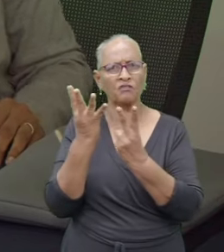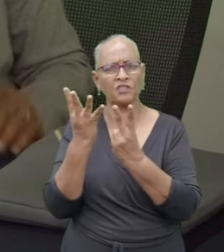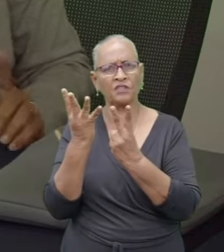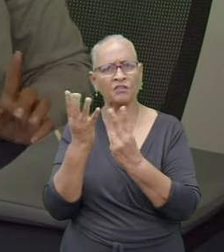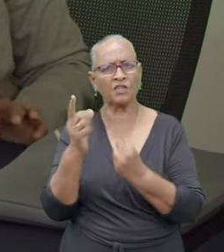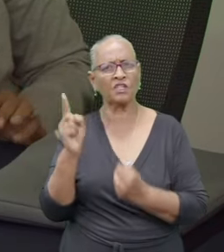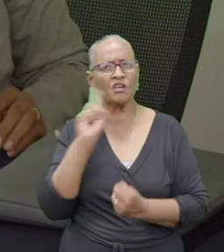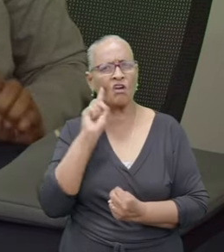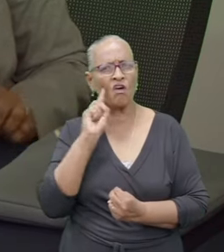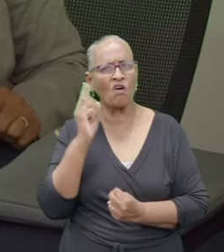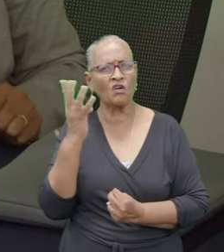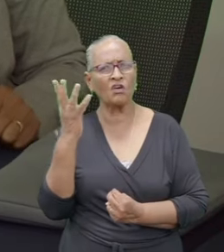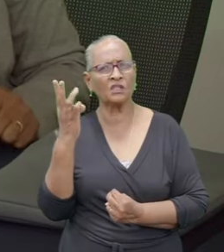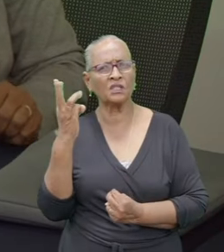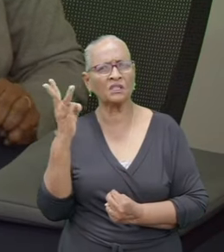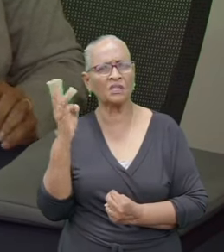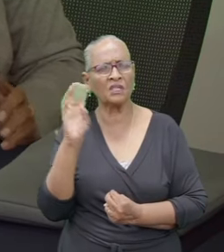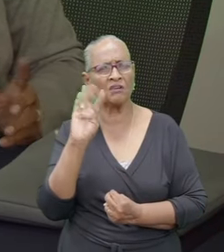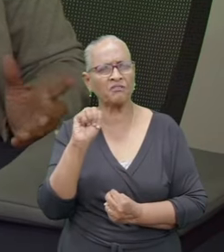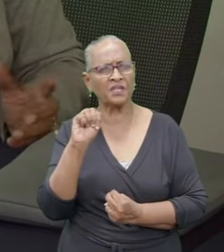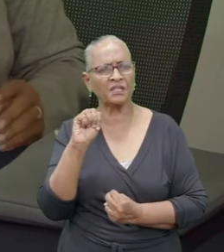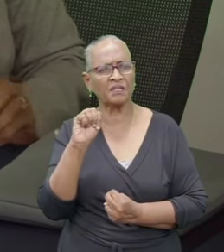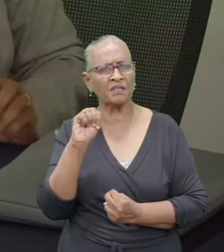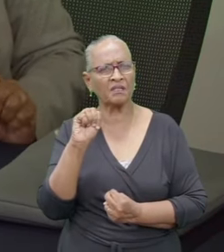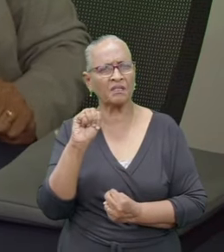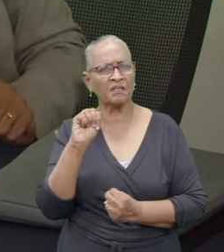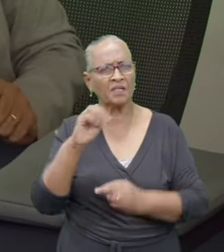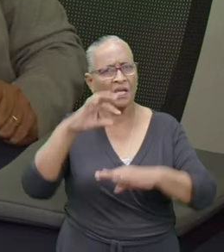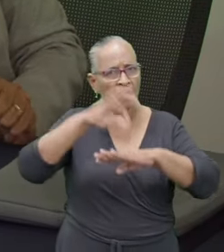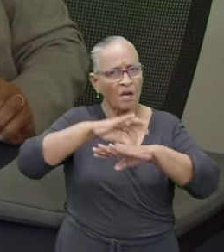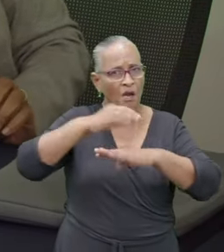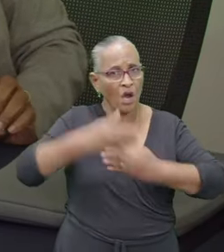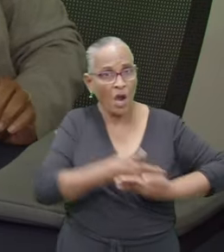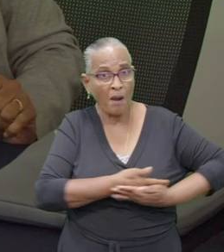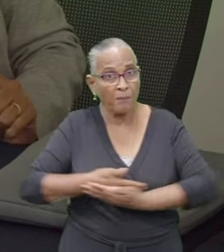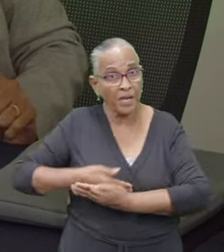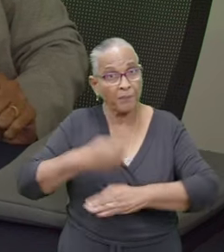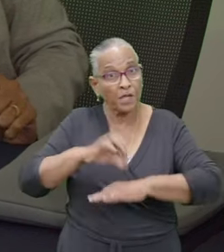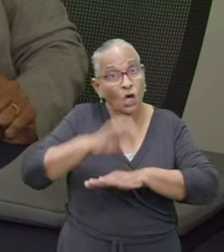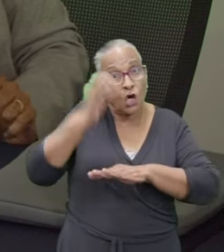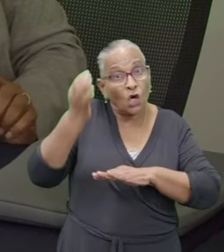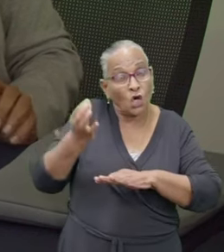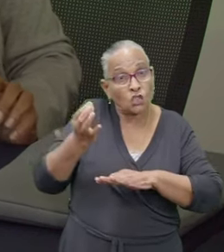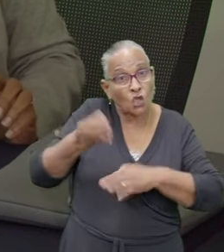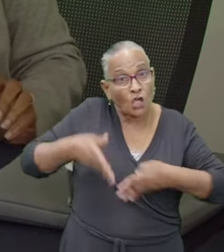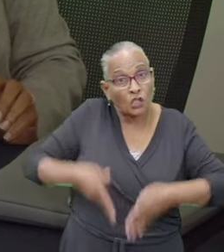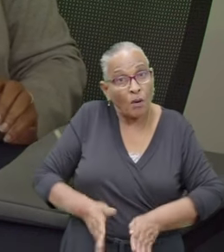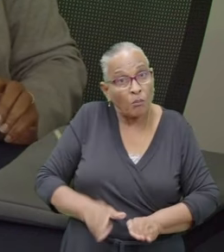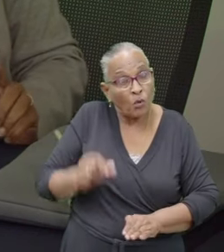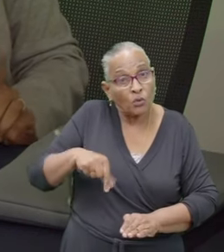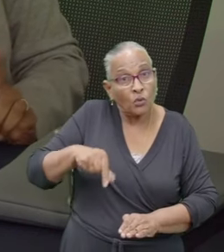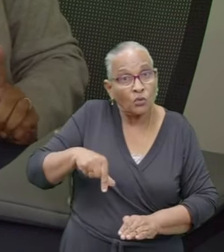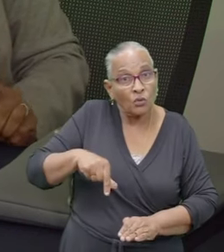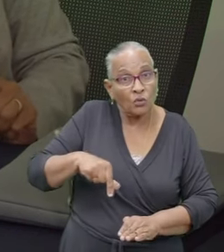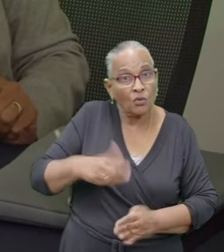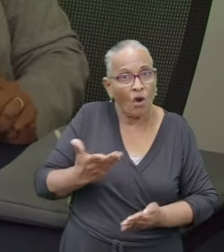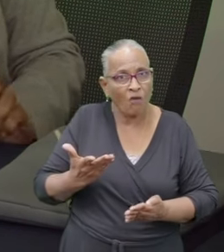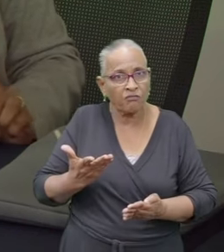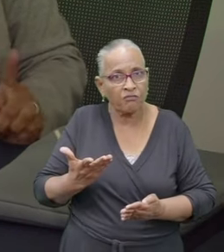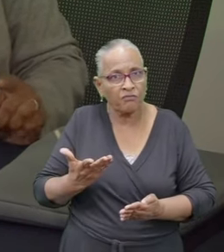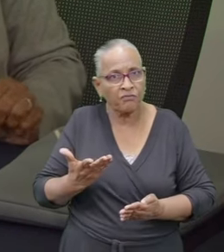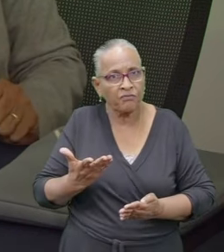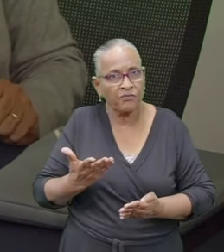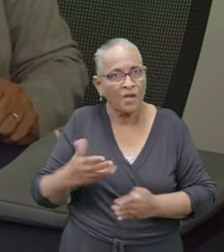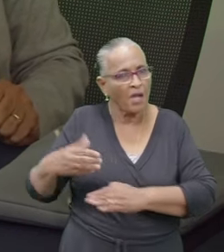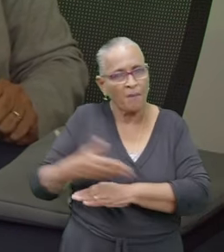143. Mijn vraag is, ligt het aan dat er gezonde kindjes worden geboren? Of dat er veel meer weigeringen is? Ik